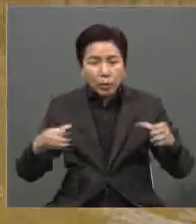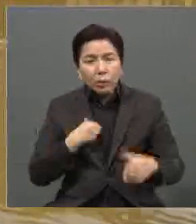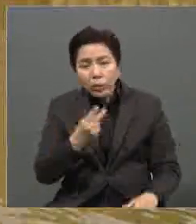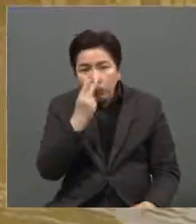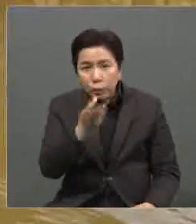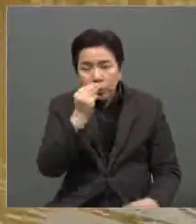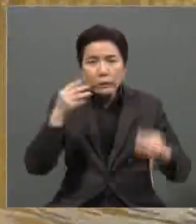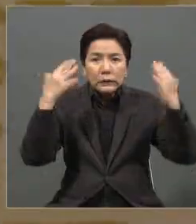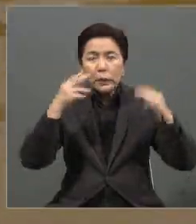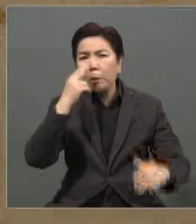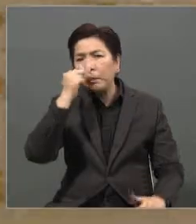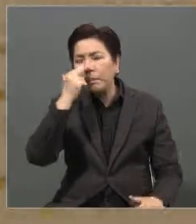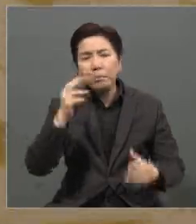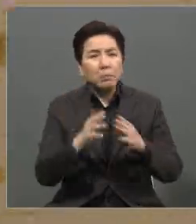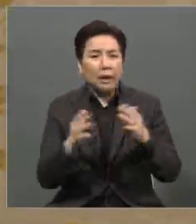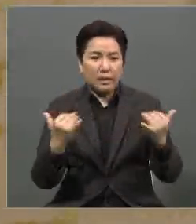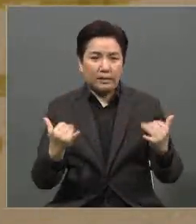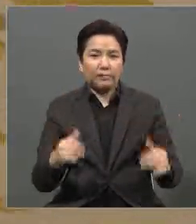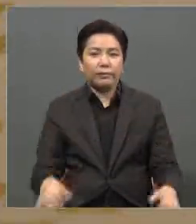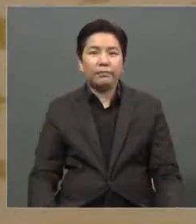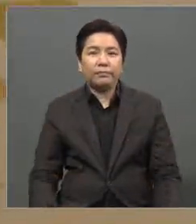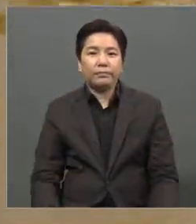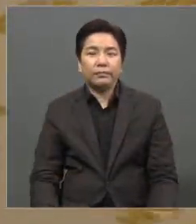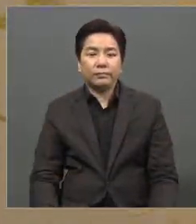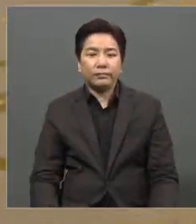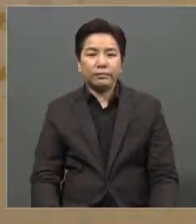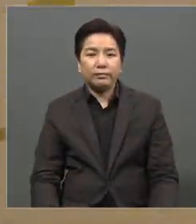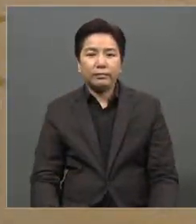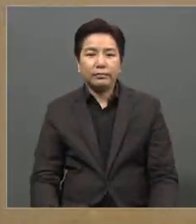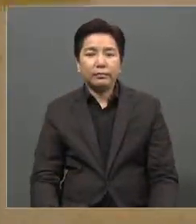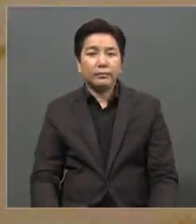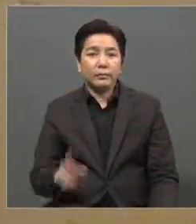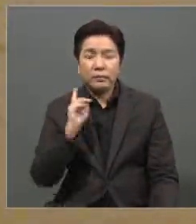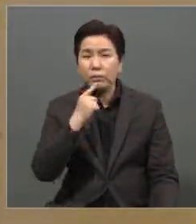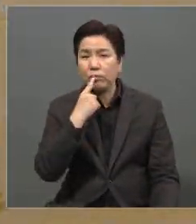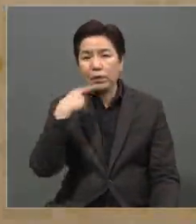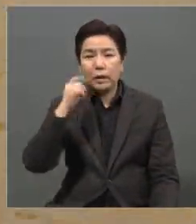แล้วก็เชียร์กันอย่างคึกคักเป็นจำนวนมากทีเดียวค่ะในข่าวไม่ได้บอกนะคะ